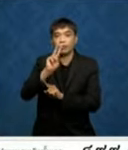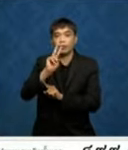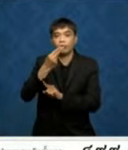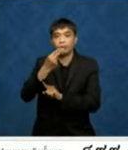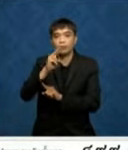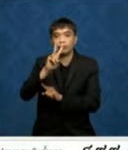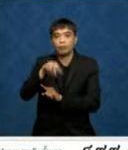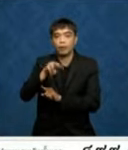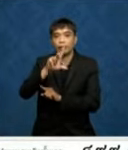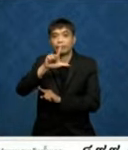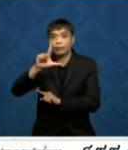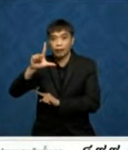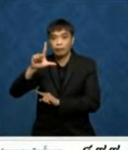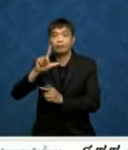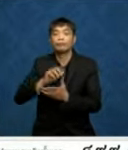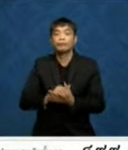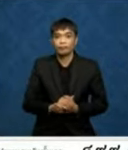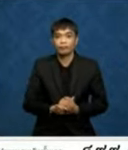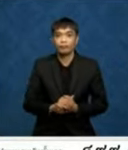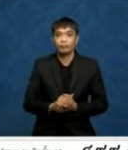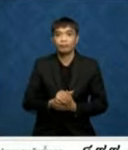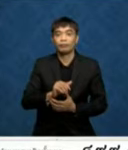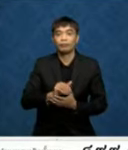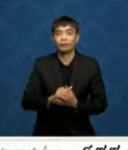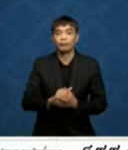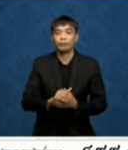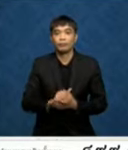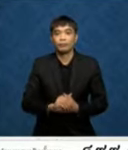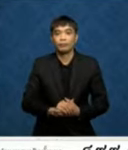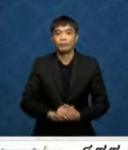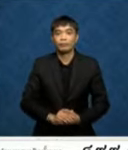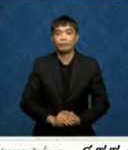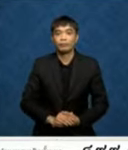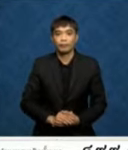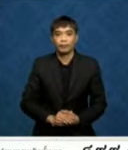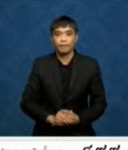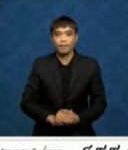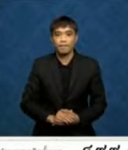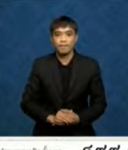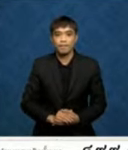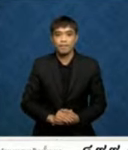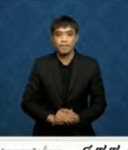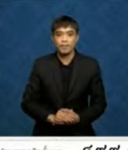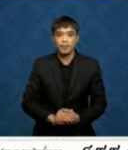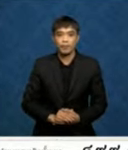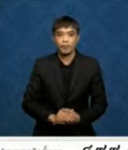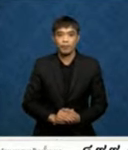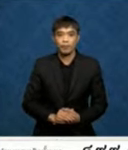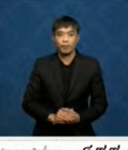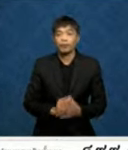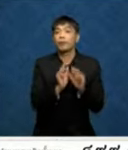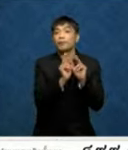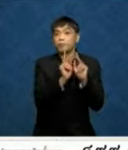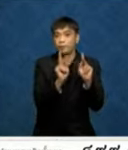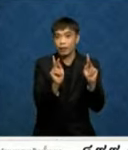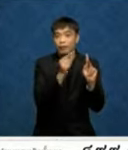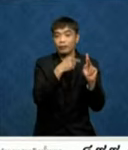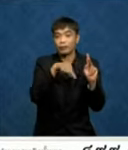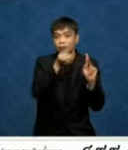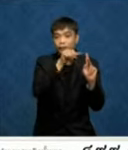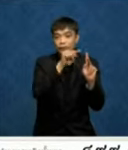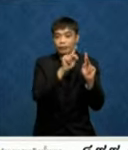122,000 ล้านบาทโดยคณะกรรมาธิการวิ